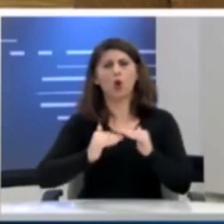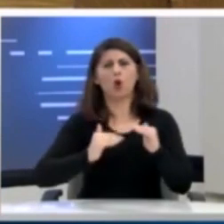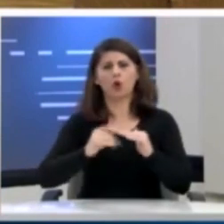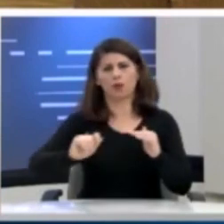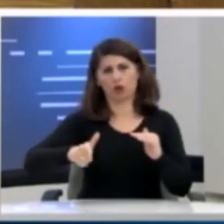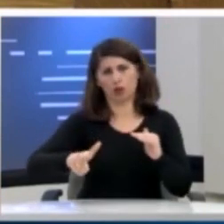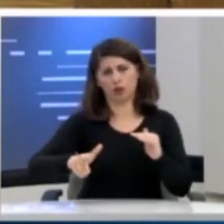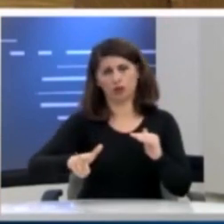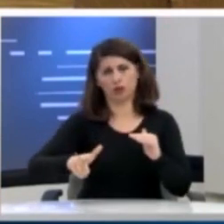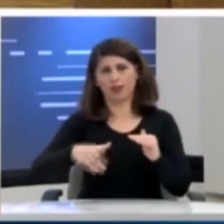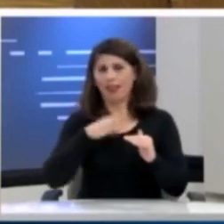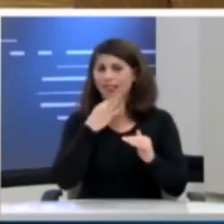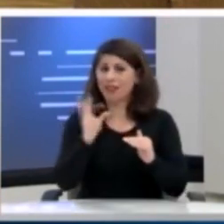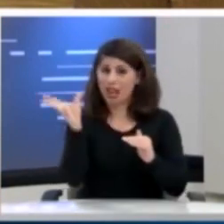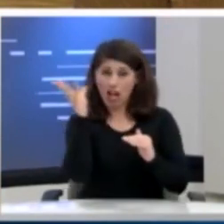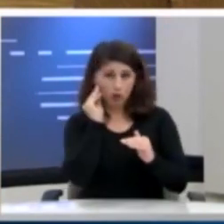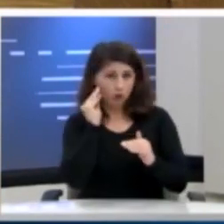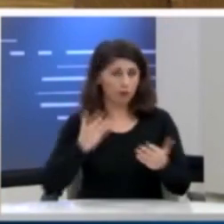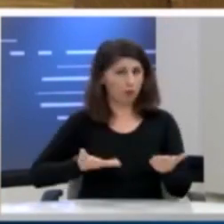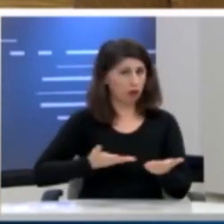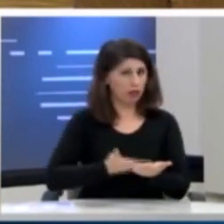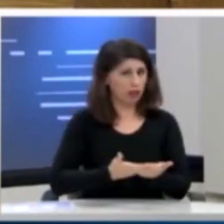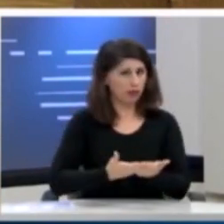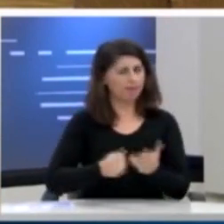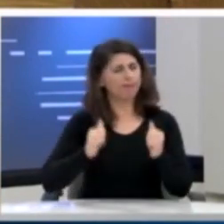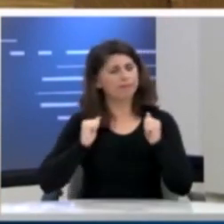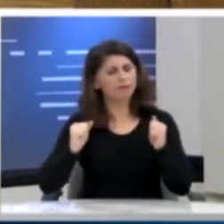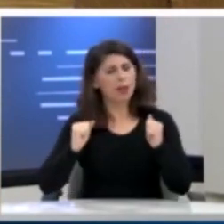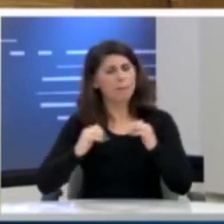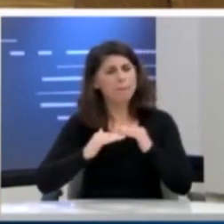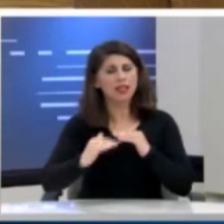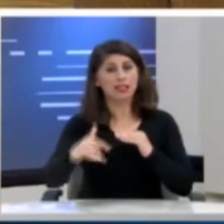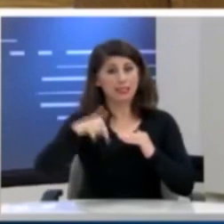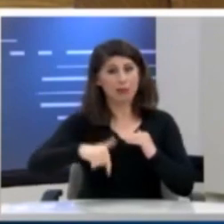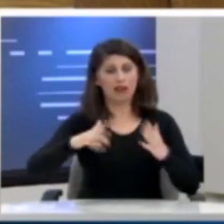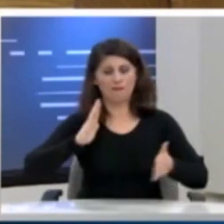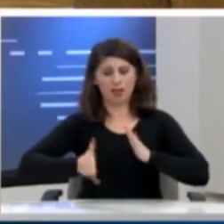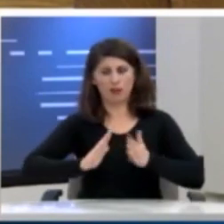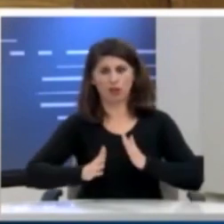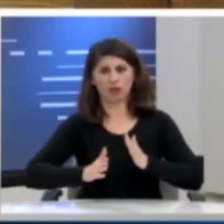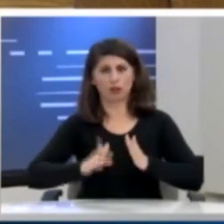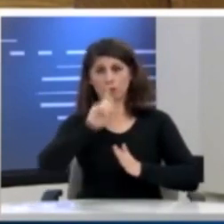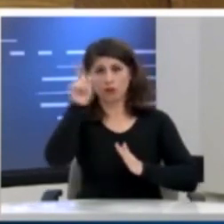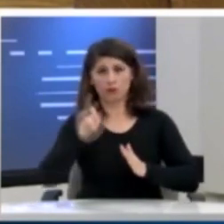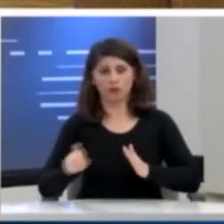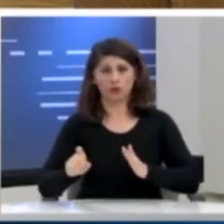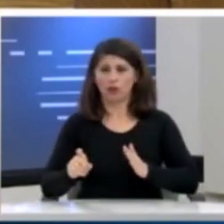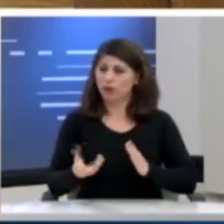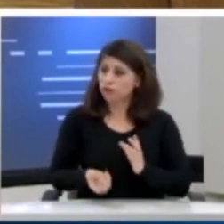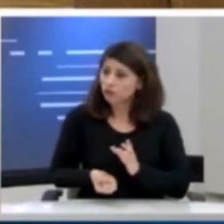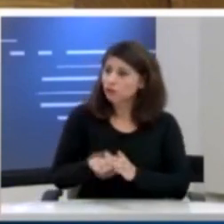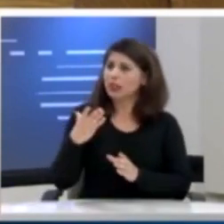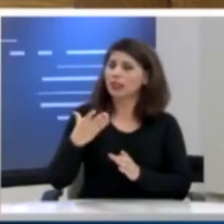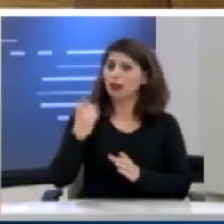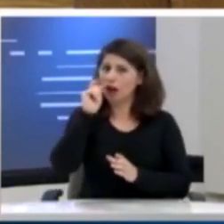λόγια, ακούσαμε προτάσεις που παγιώνουν τη σημερινή βαρβαρότητα που βιώνουν νέα